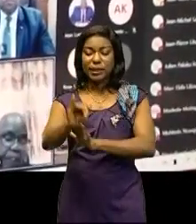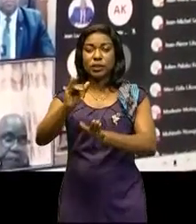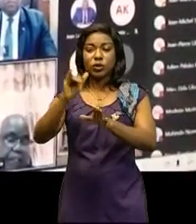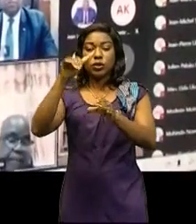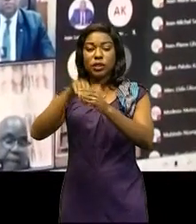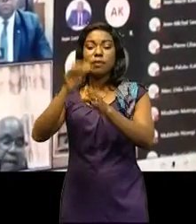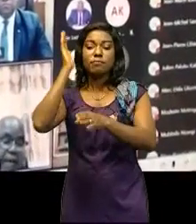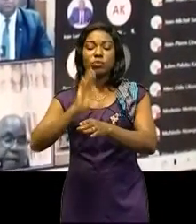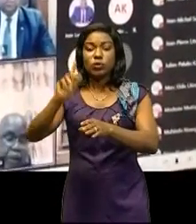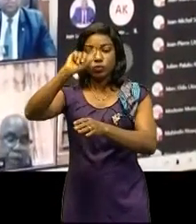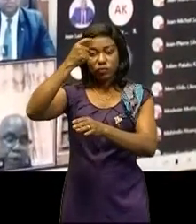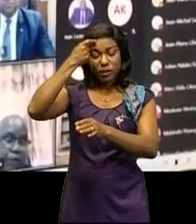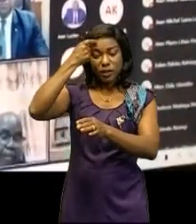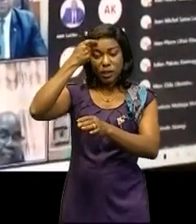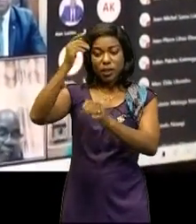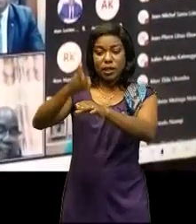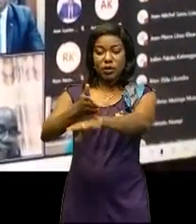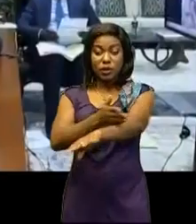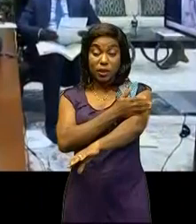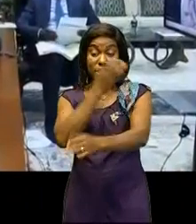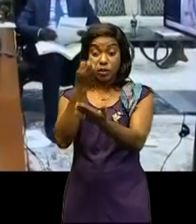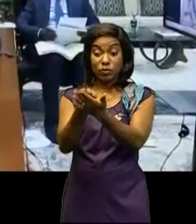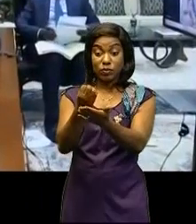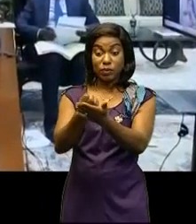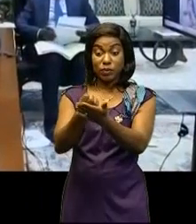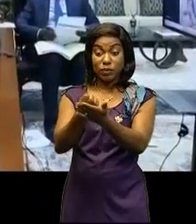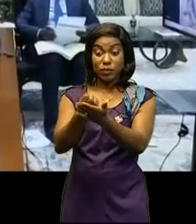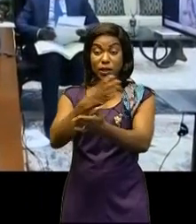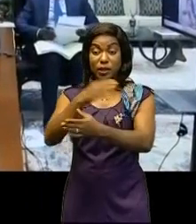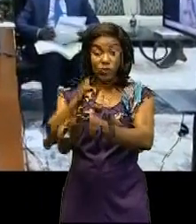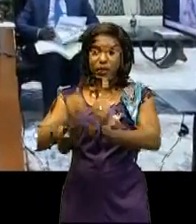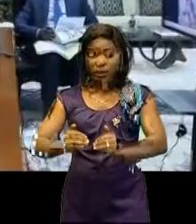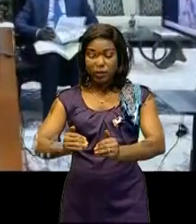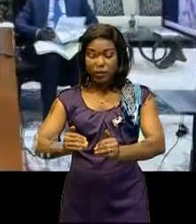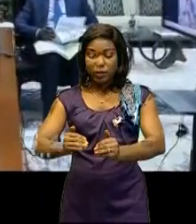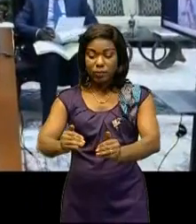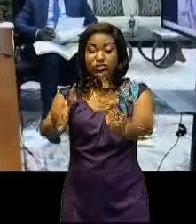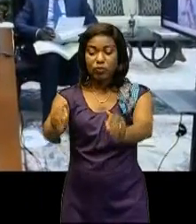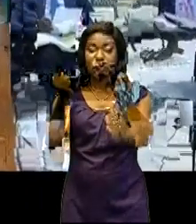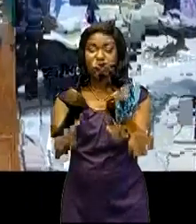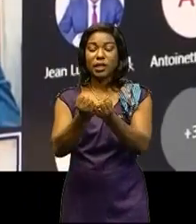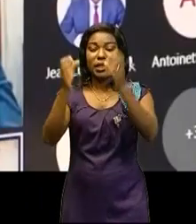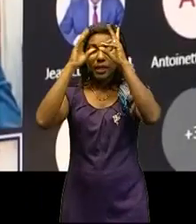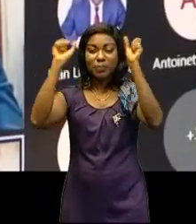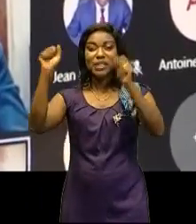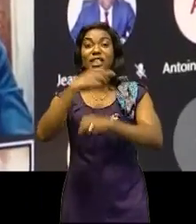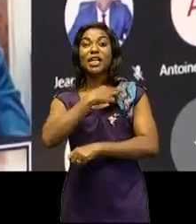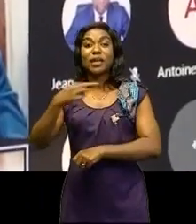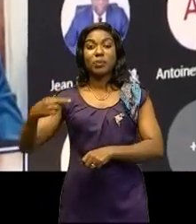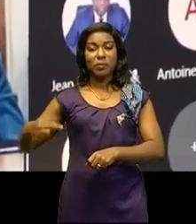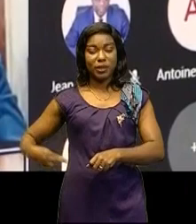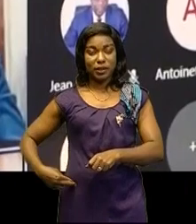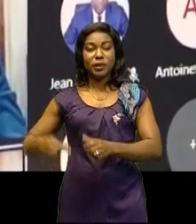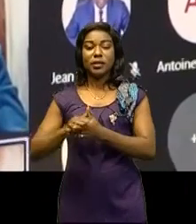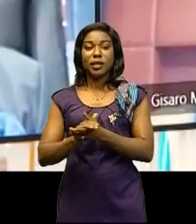bonne gouvernance, de croissance économique et de progrès social, le président de la République